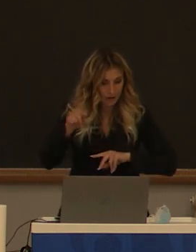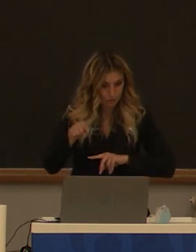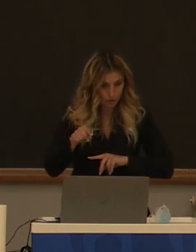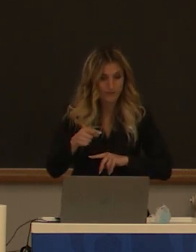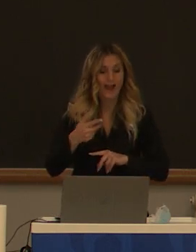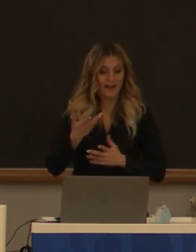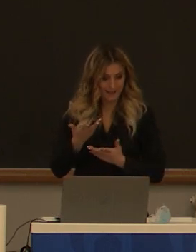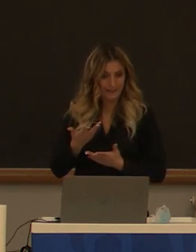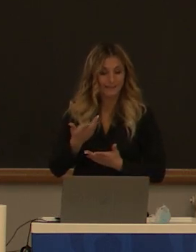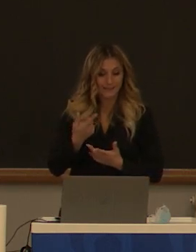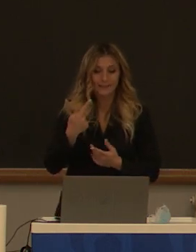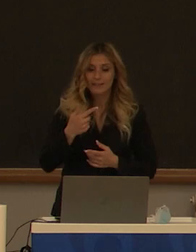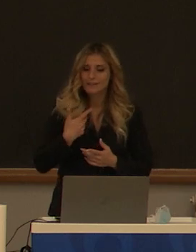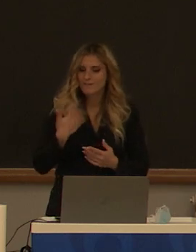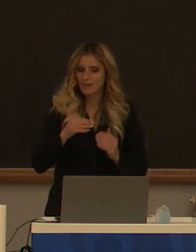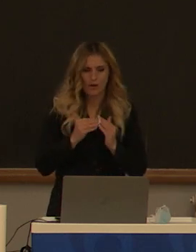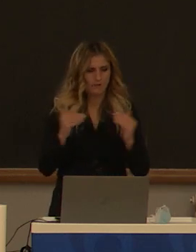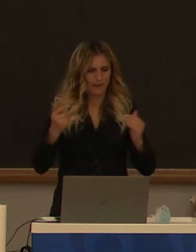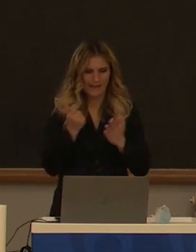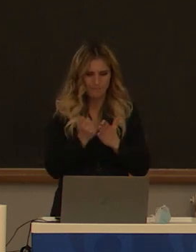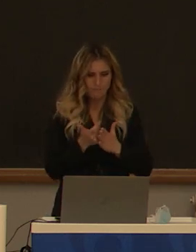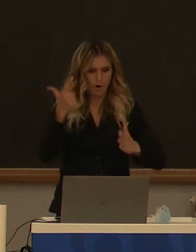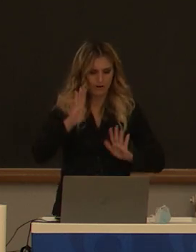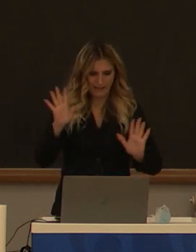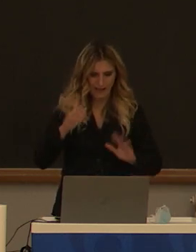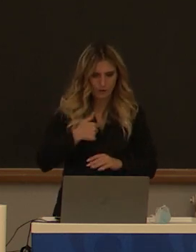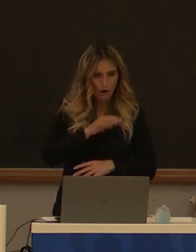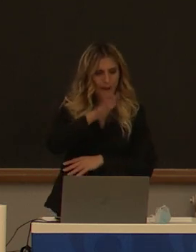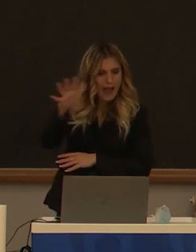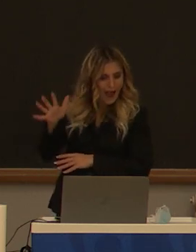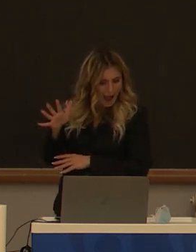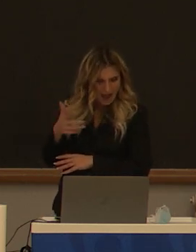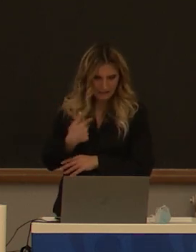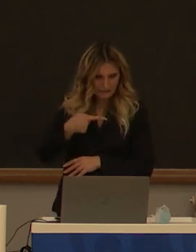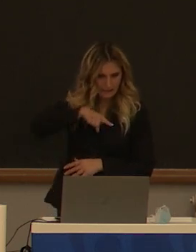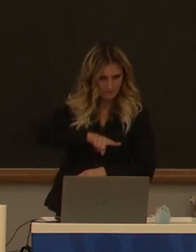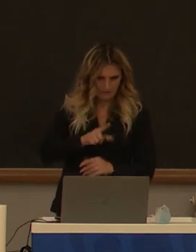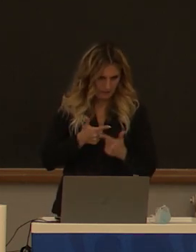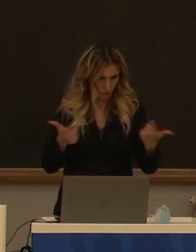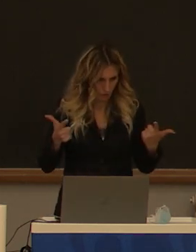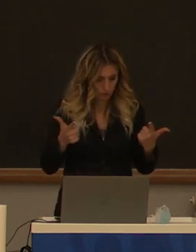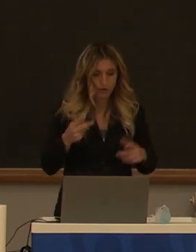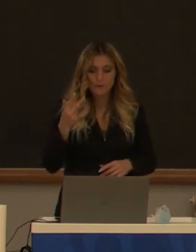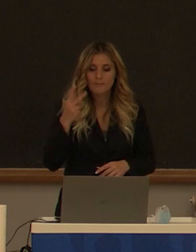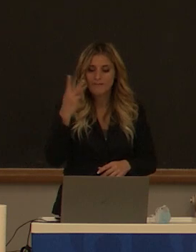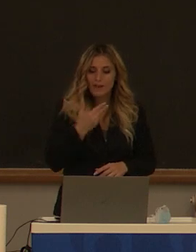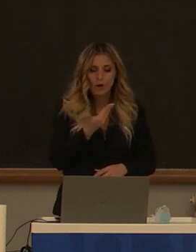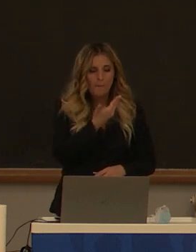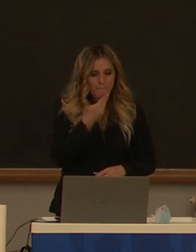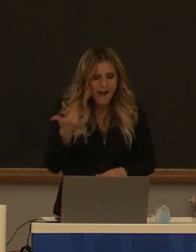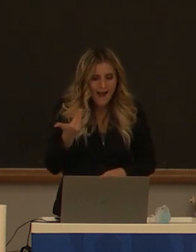naturale regionale di altissimo livello che nulla ha da invidiare agli altri tre nazionali, però c'è scarsissima